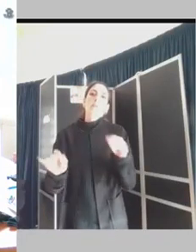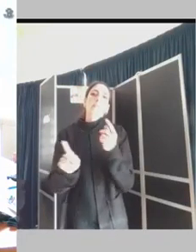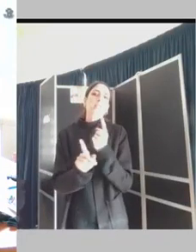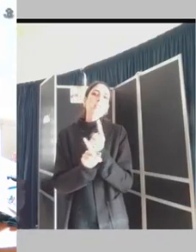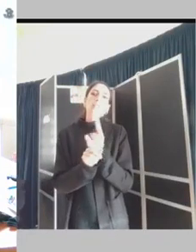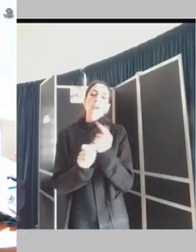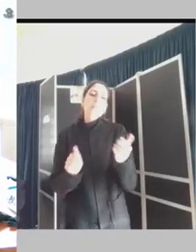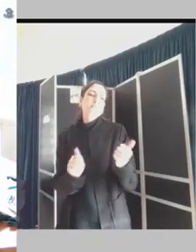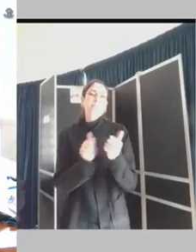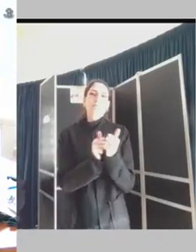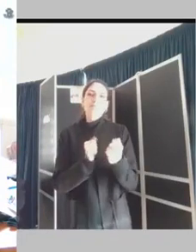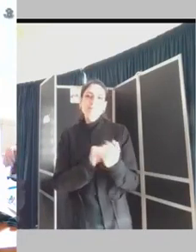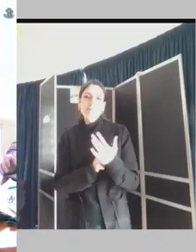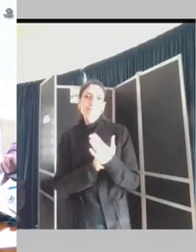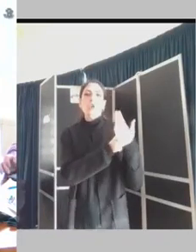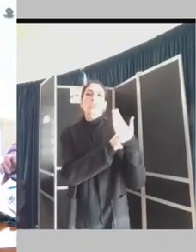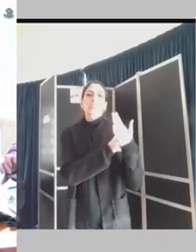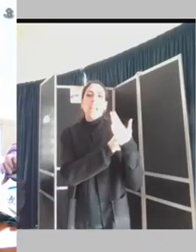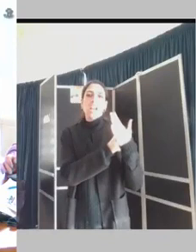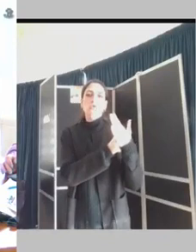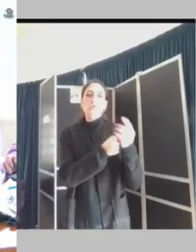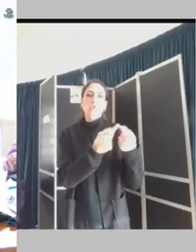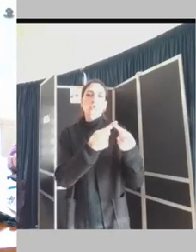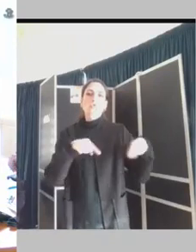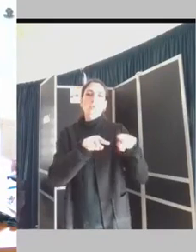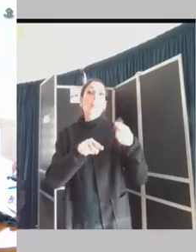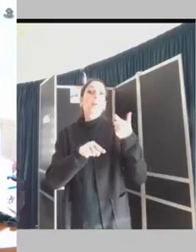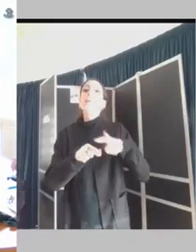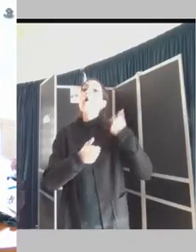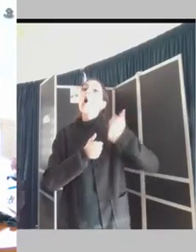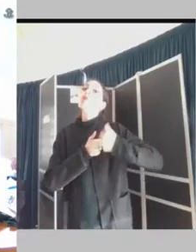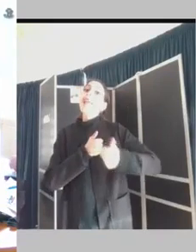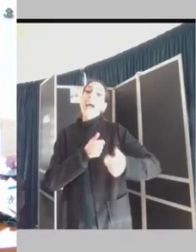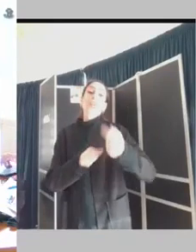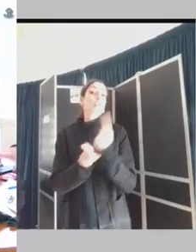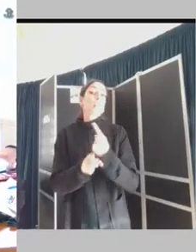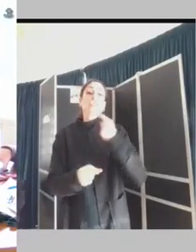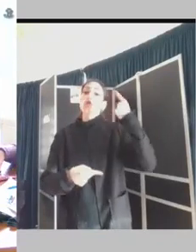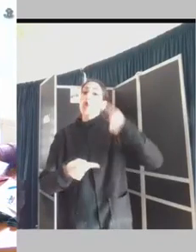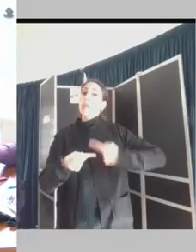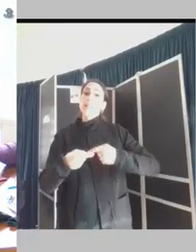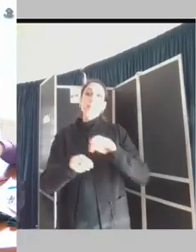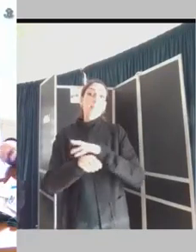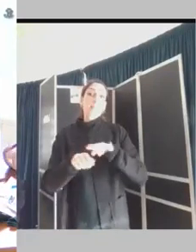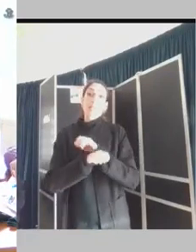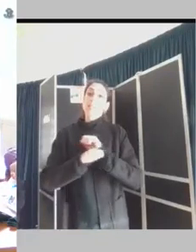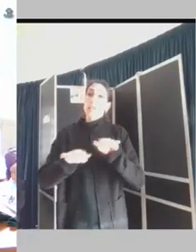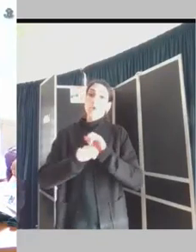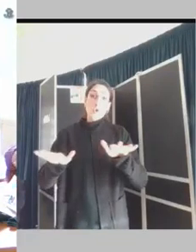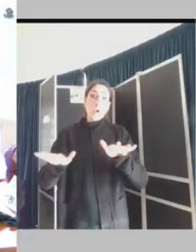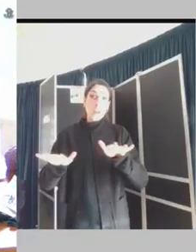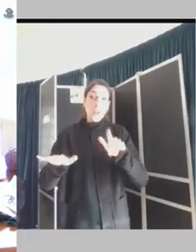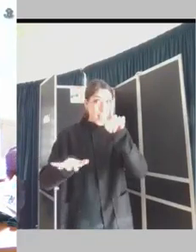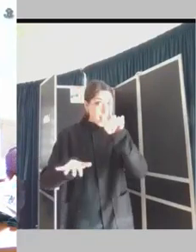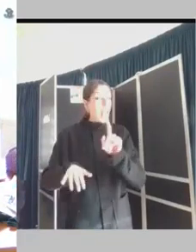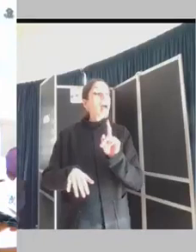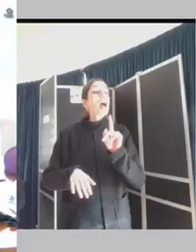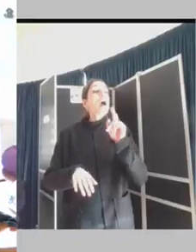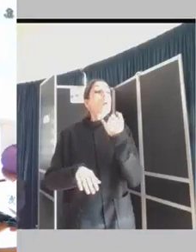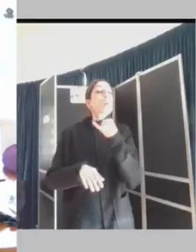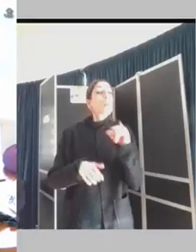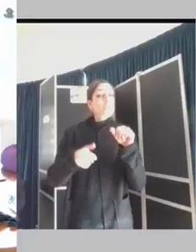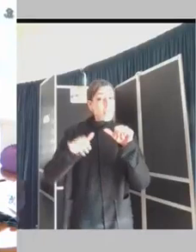effettivamente stabilire ogni anno la giornata di donazione del sangue. La giornata di sensibilizzazione al primo soccorso. Sbagliato.